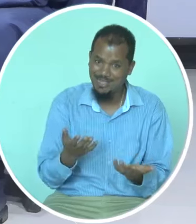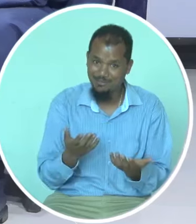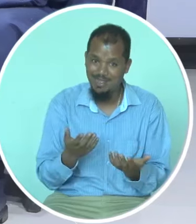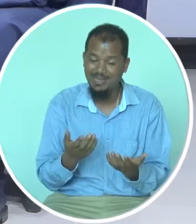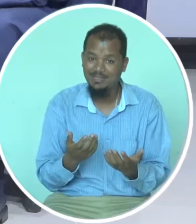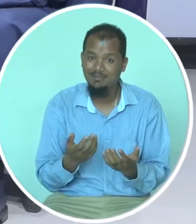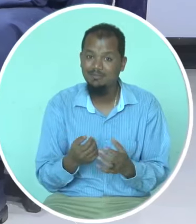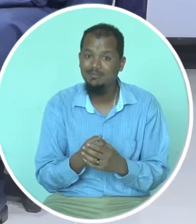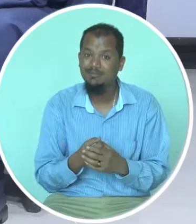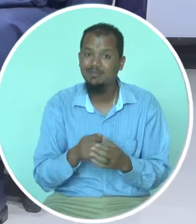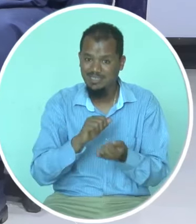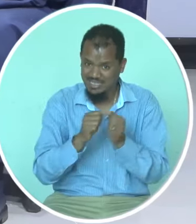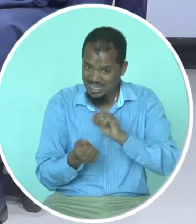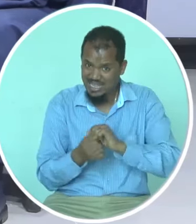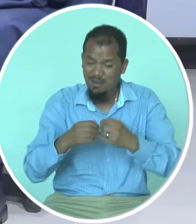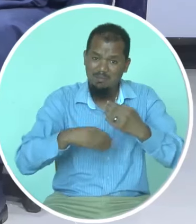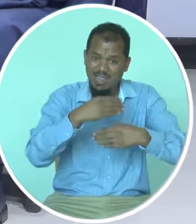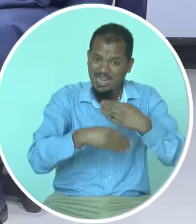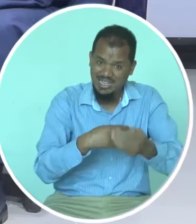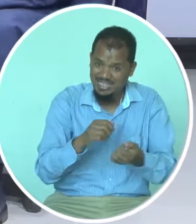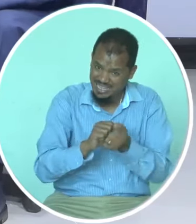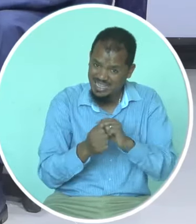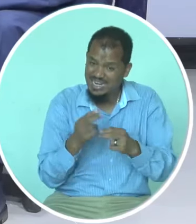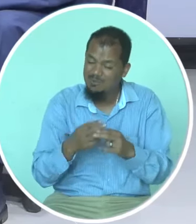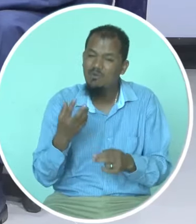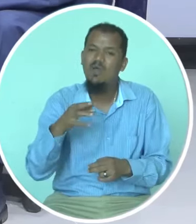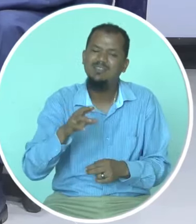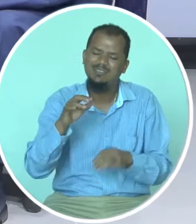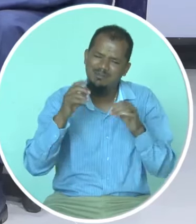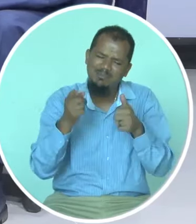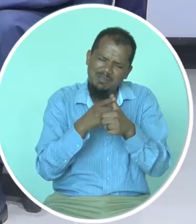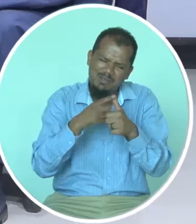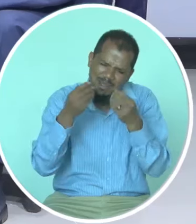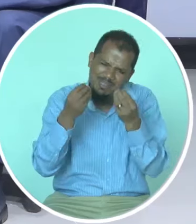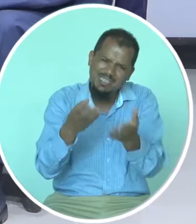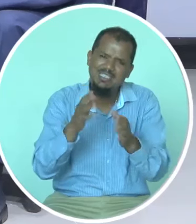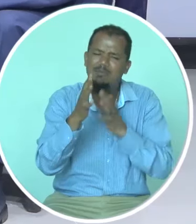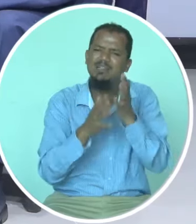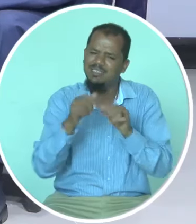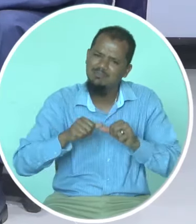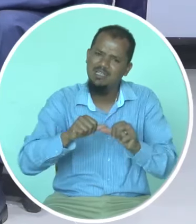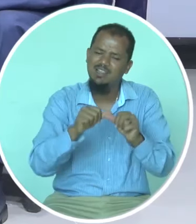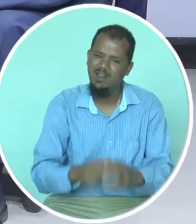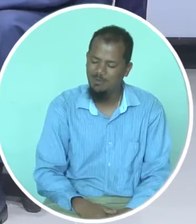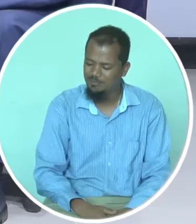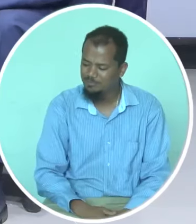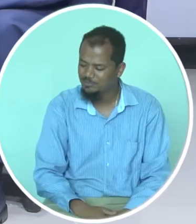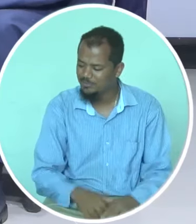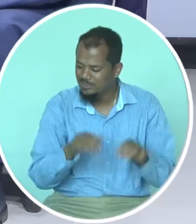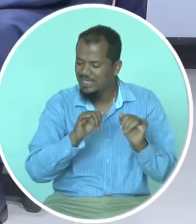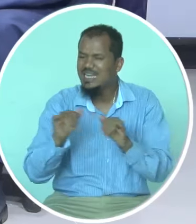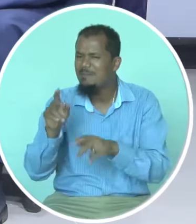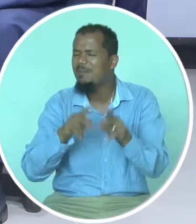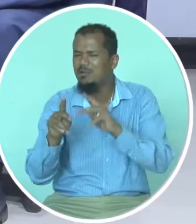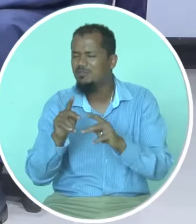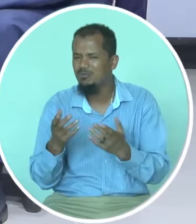የሚሆነውና ይቀየራል በሂደት ይቀየራል ይሄ ስም ወይስ በነበረ መጀመሪያ በተሰጠ ምልክት ነው የሚቀጥለው እንደየ